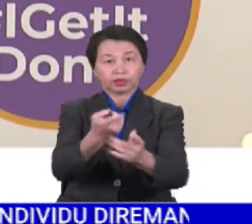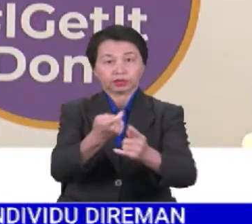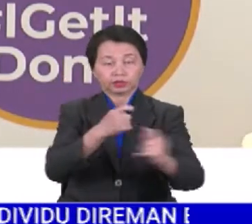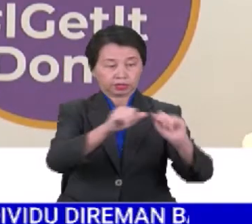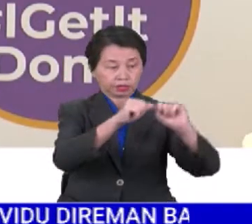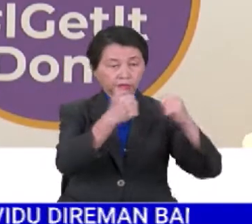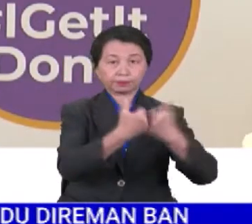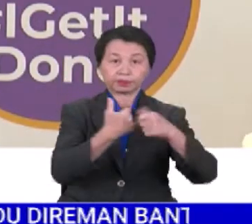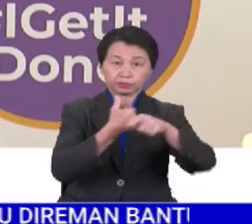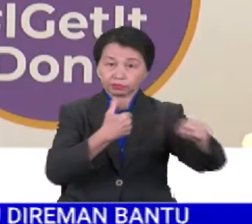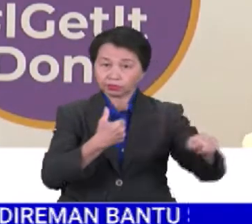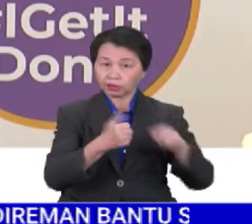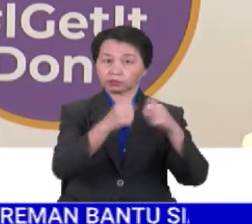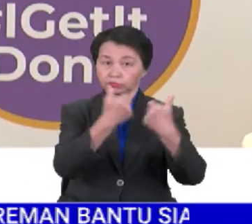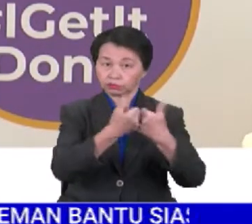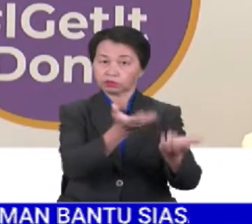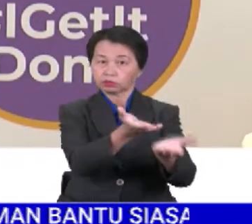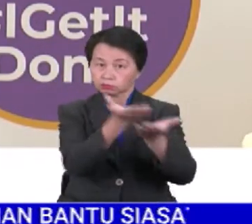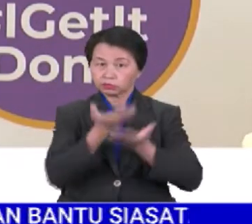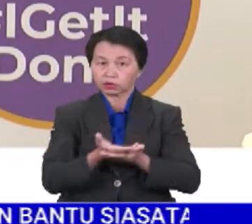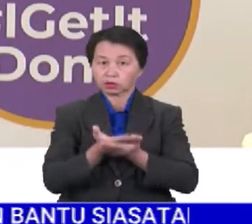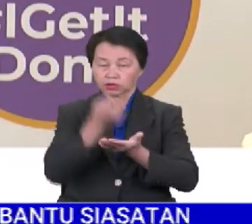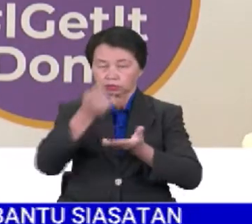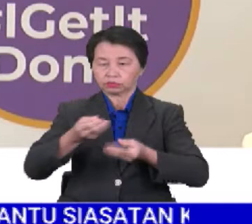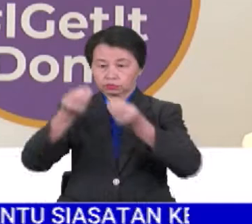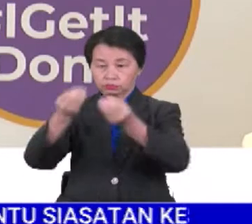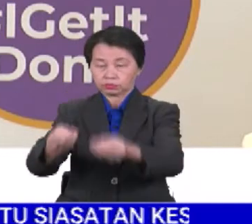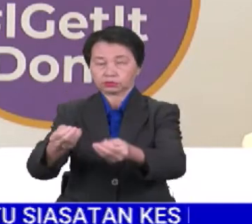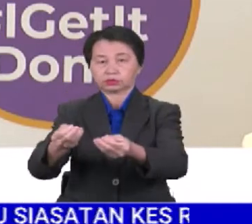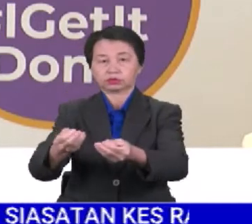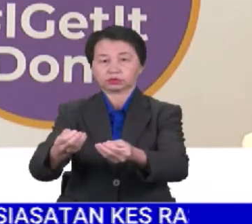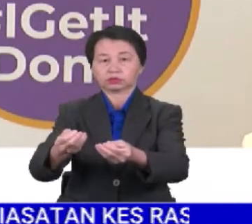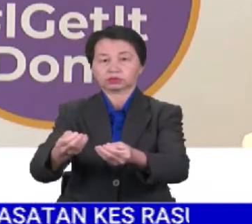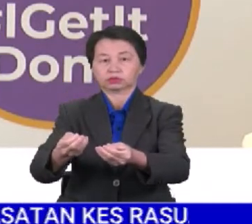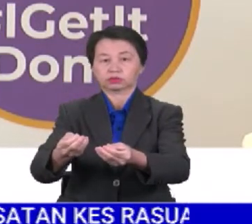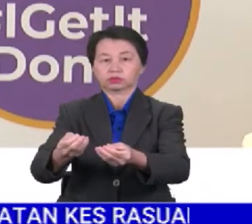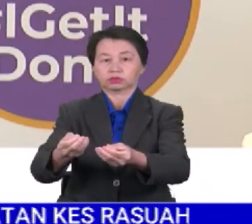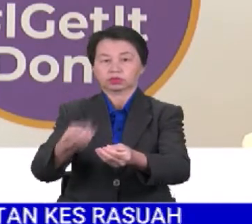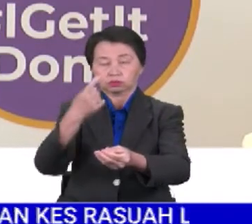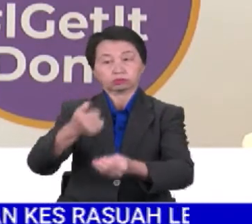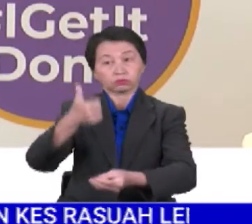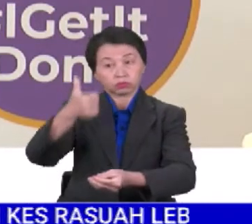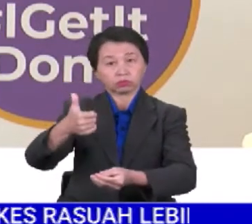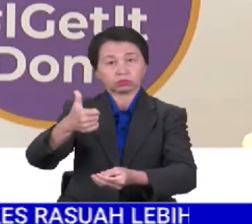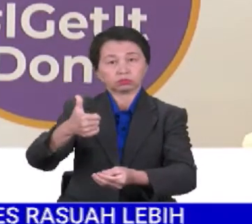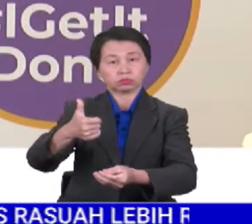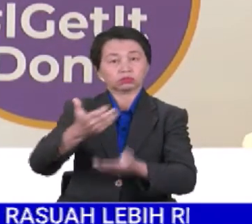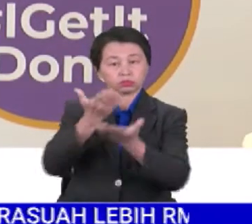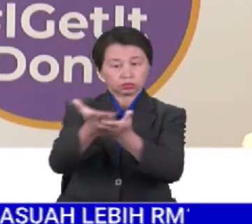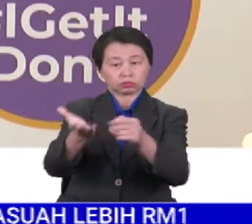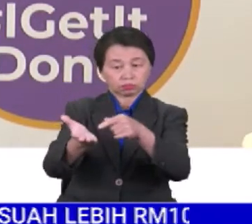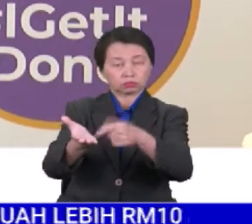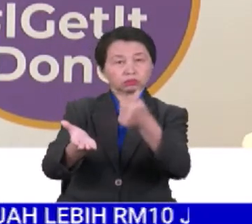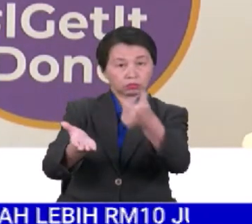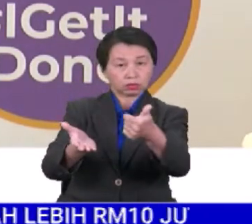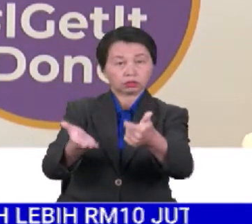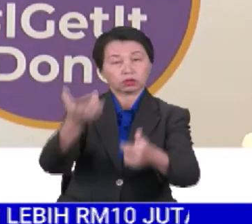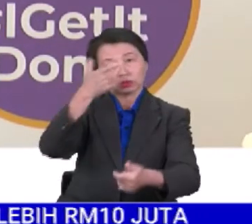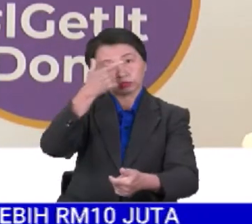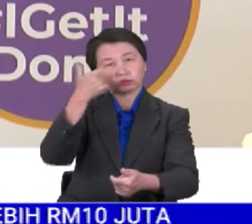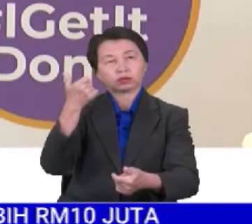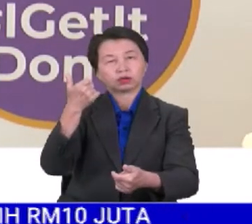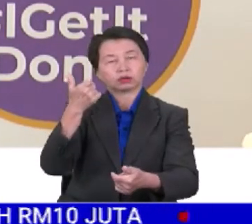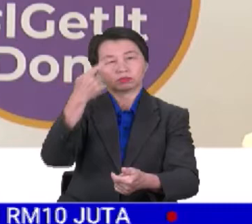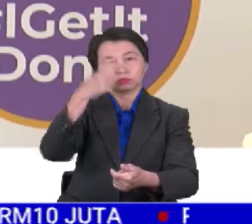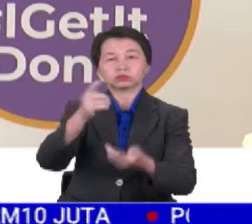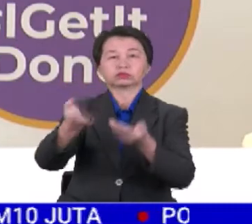persatuan ni. Persatuan tadi untuk memberikan free bagus sebab apa untuk